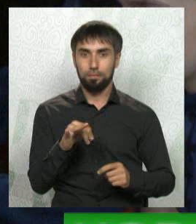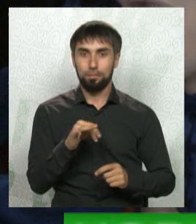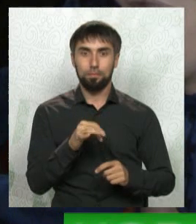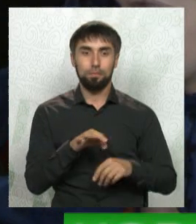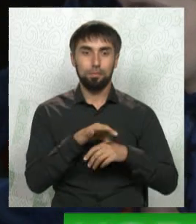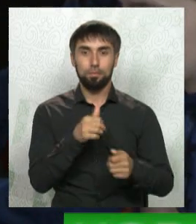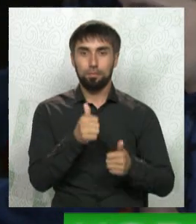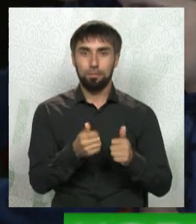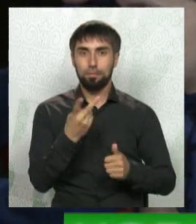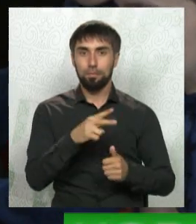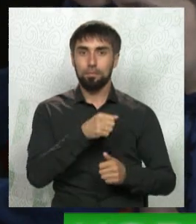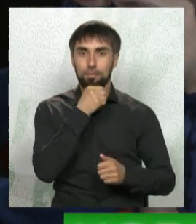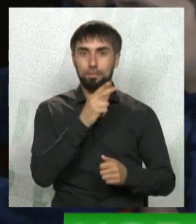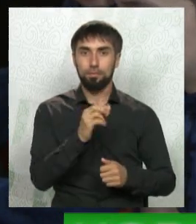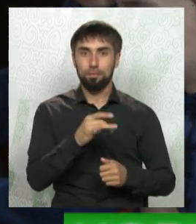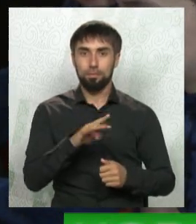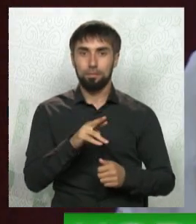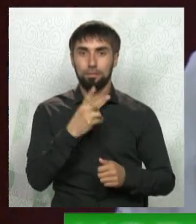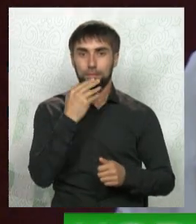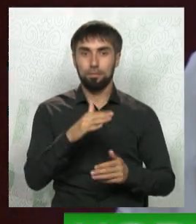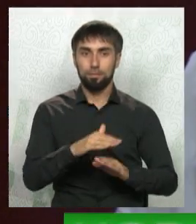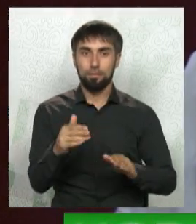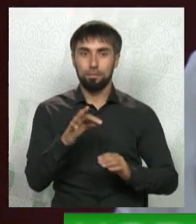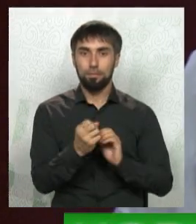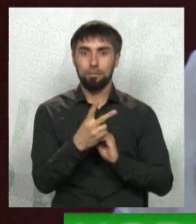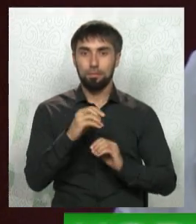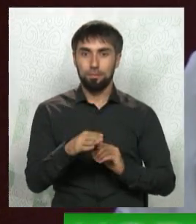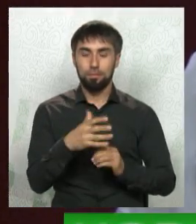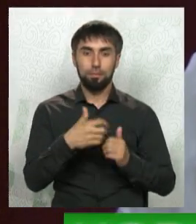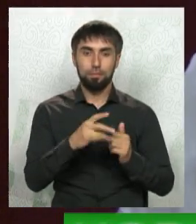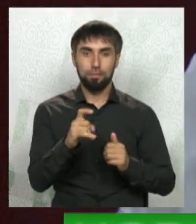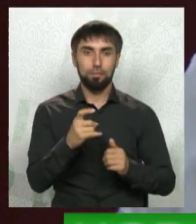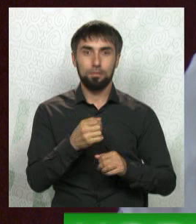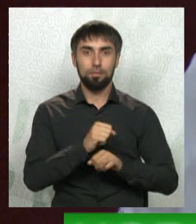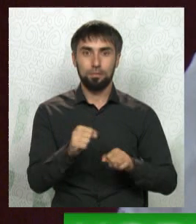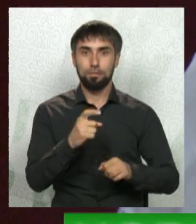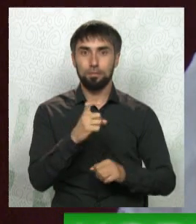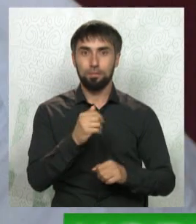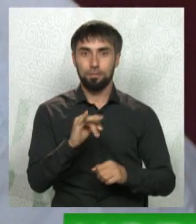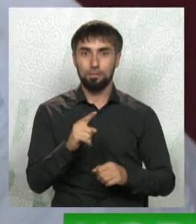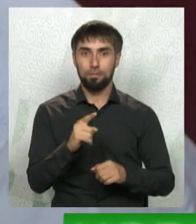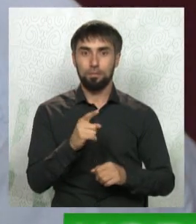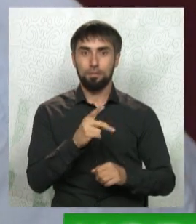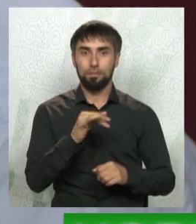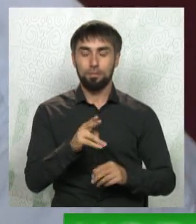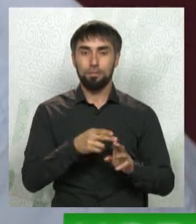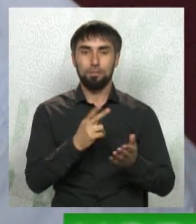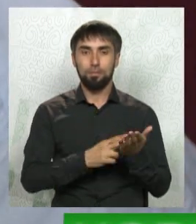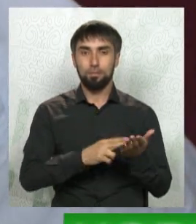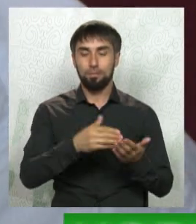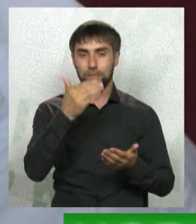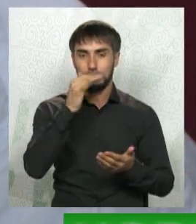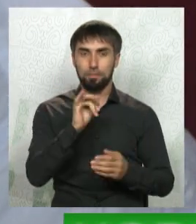Проходит конкурс в 2 возрастных категориях. В младшие дети до 12 лет. Среди них не должно быть хафизов, знатоков Корана наизусть